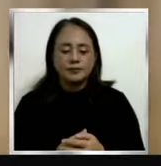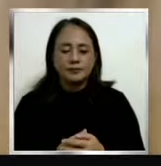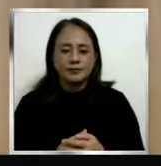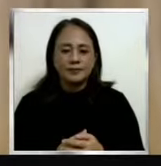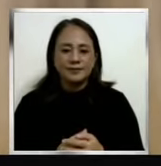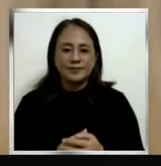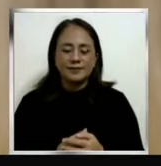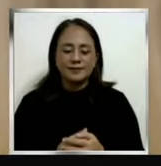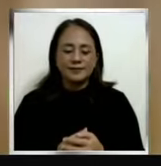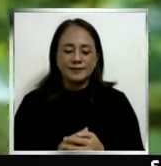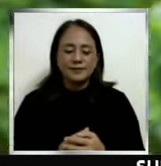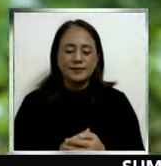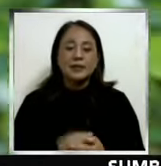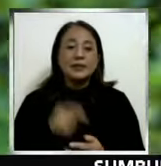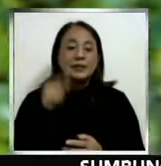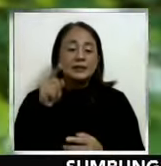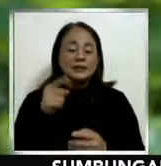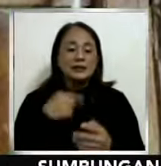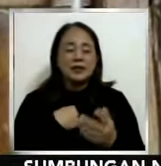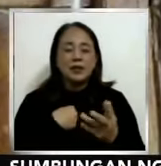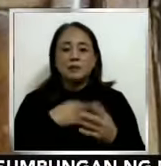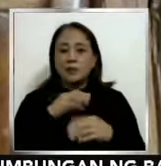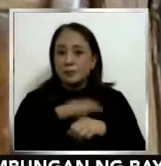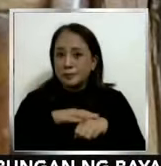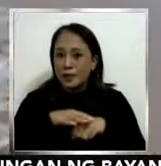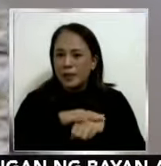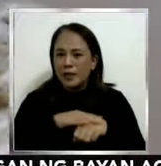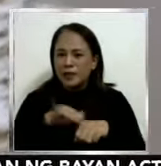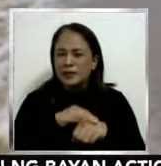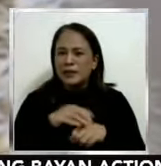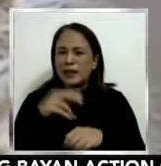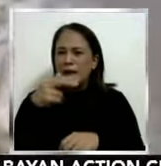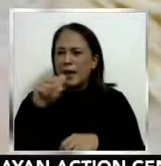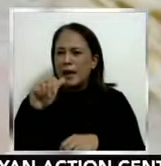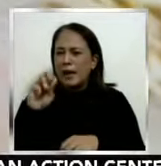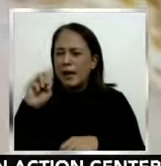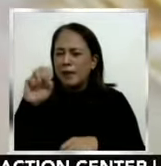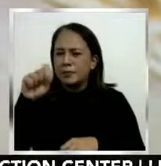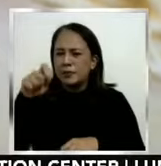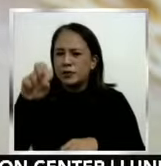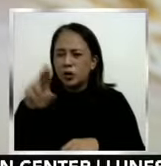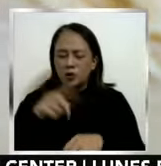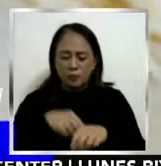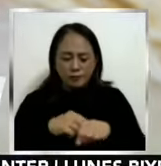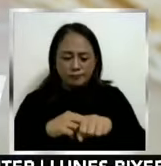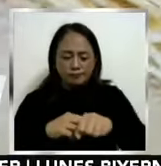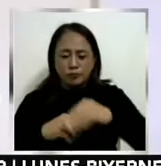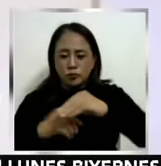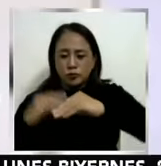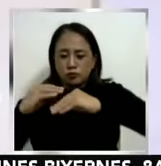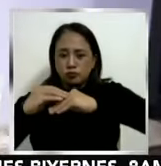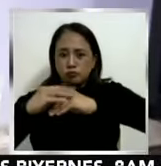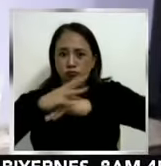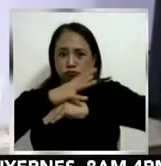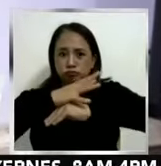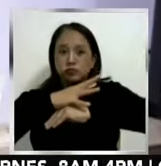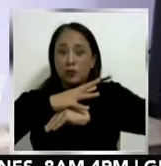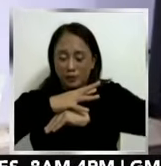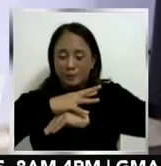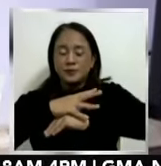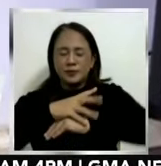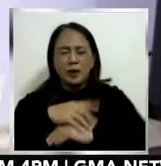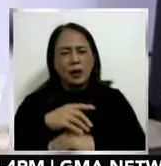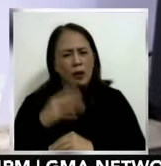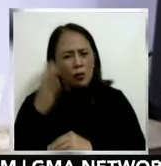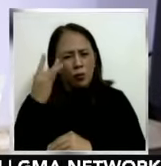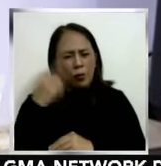Sila ngayon ang nauusong pet. Para sila mga hamster, pero ang kanilang balat may mga tinik-tinik, mga hedgehogs. Kuya Kim, bakit may mga